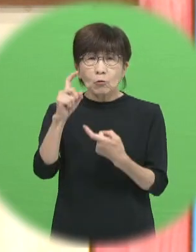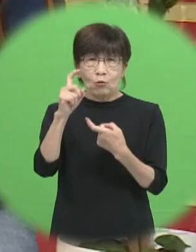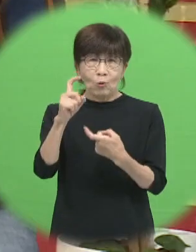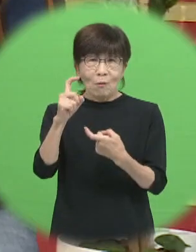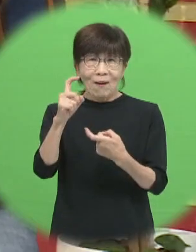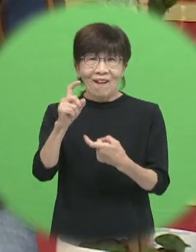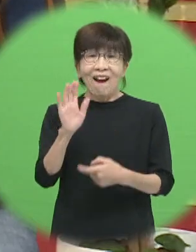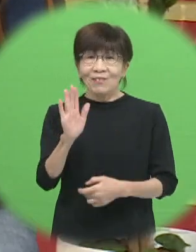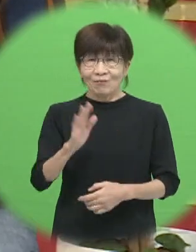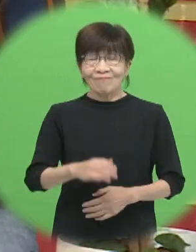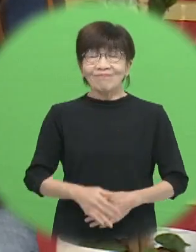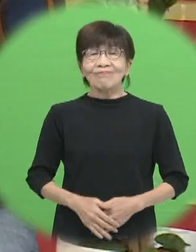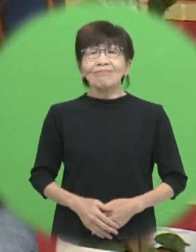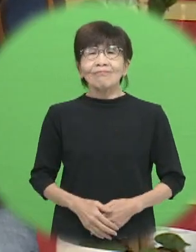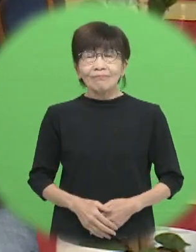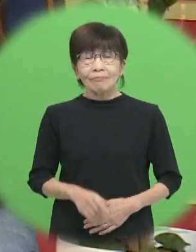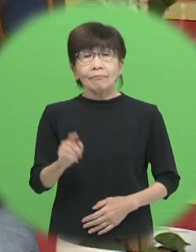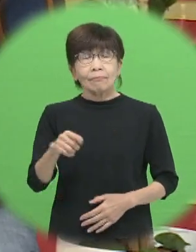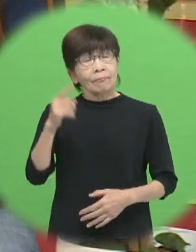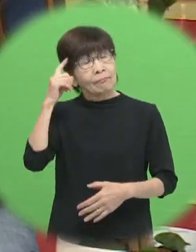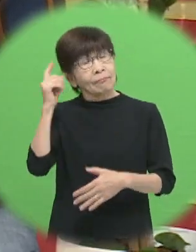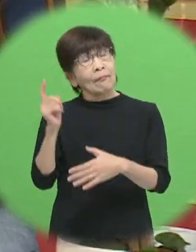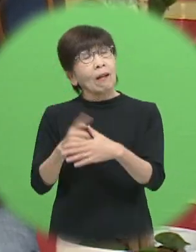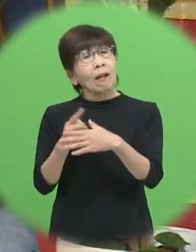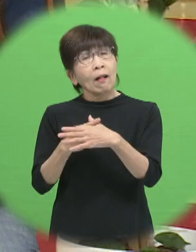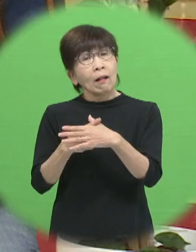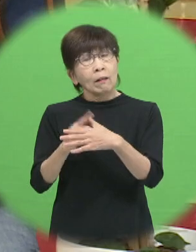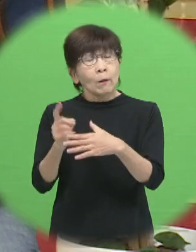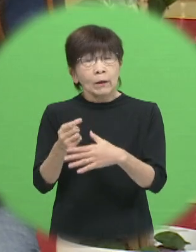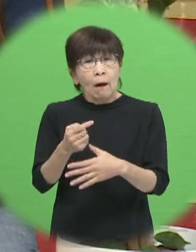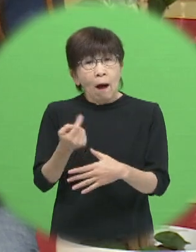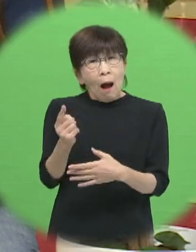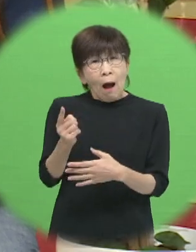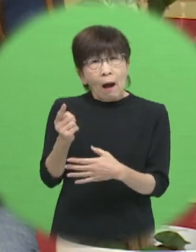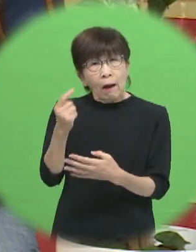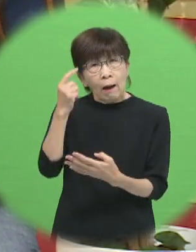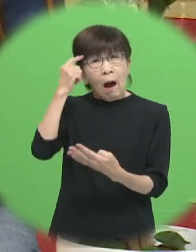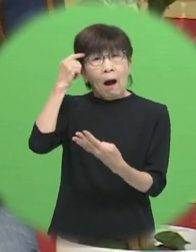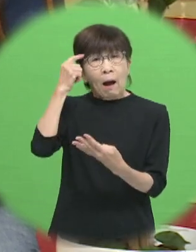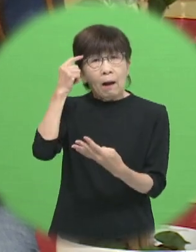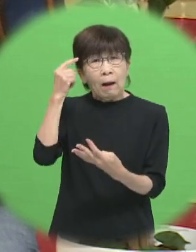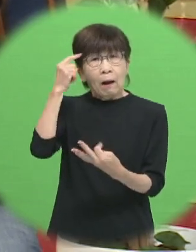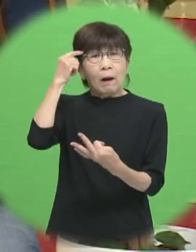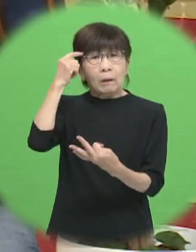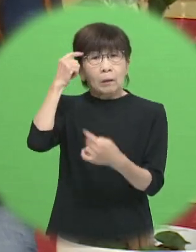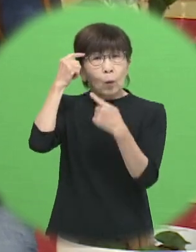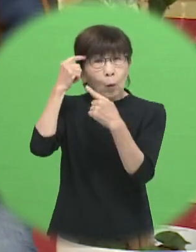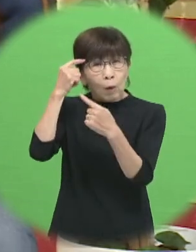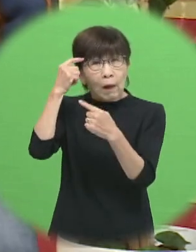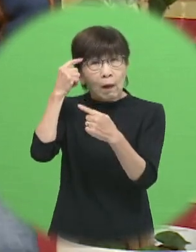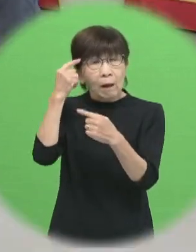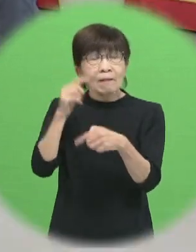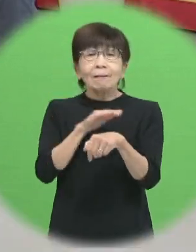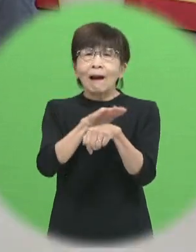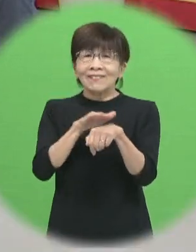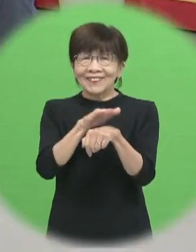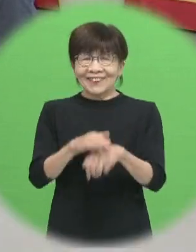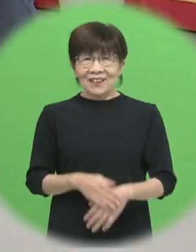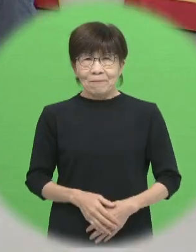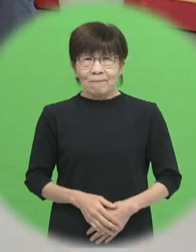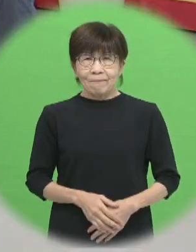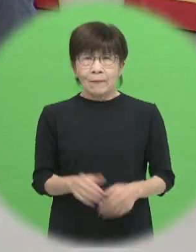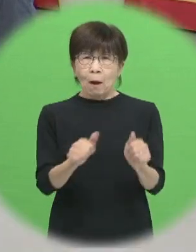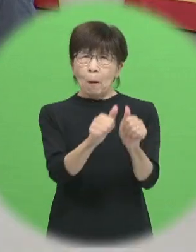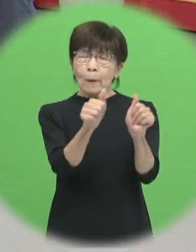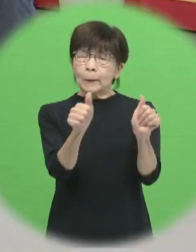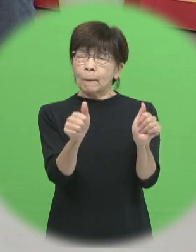。でそれに気がつくっていうことが大事だというふうに思います。男の子だ